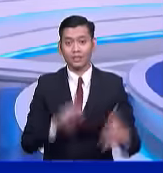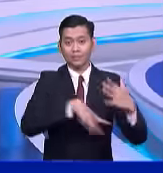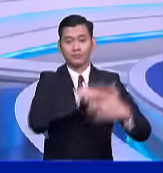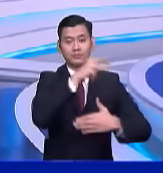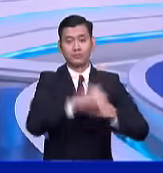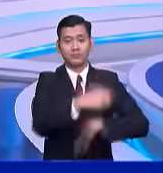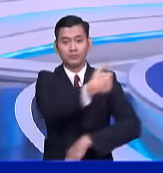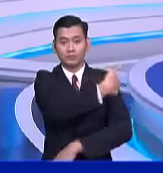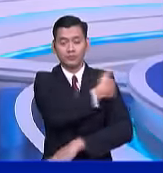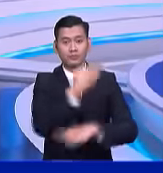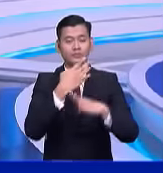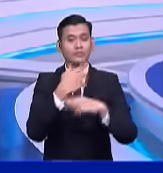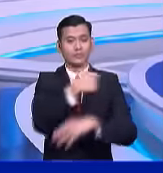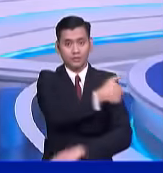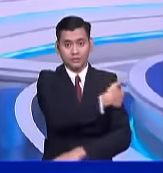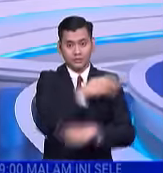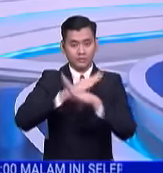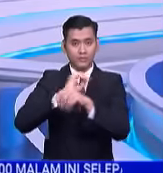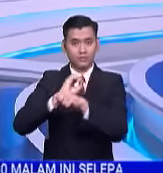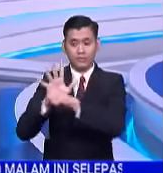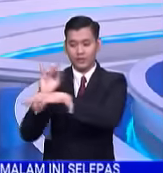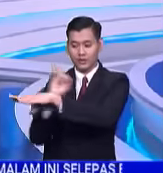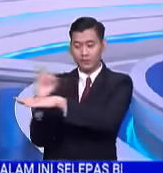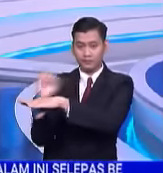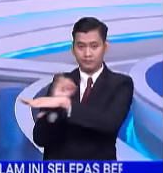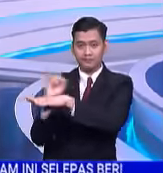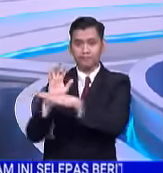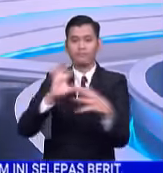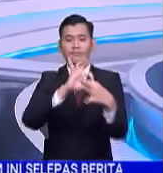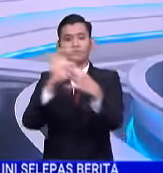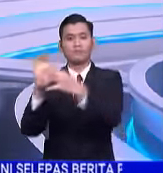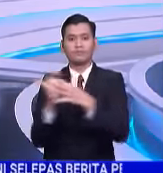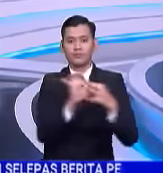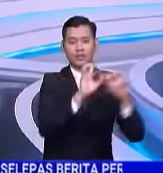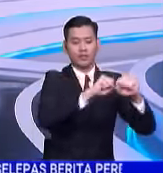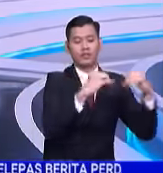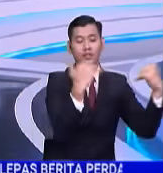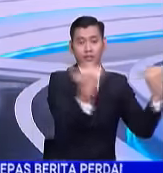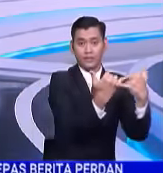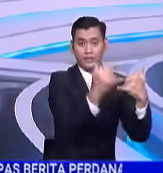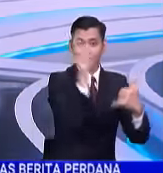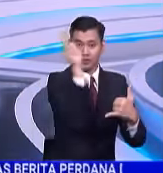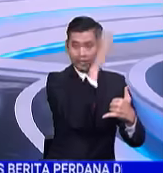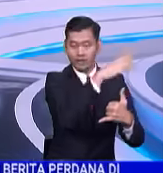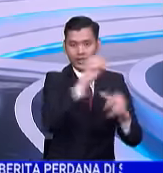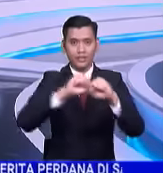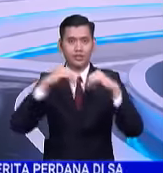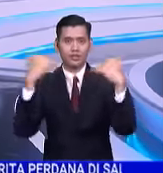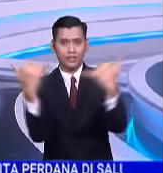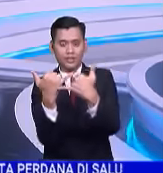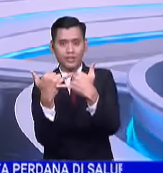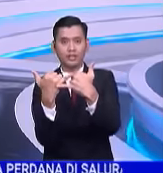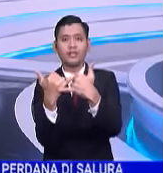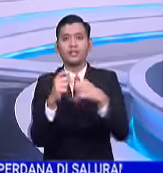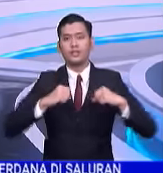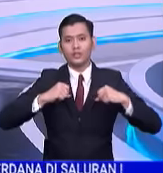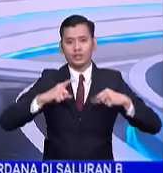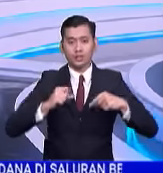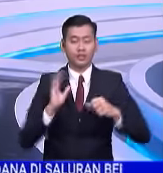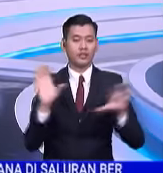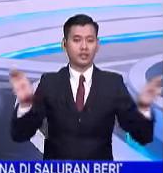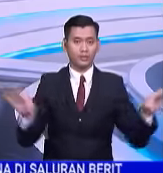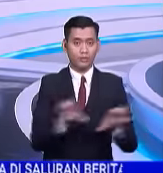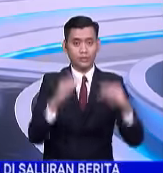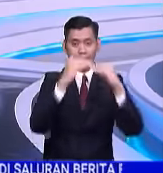Program imunisasi industri COVID-19 kerjasama awam swasta PIKAS bagi sektor pembuatan akan dilancarkan sebagai